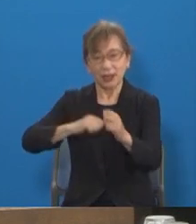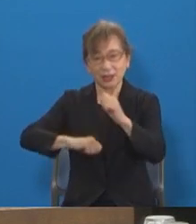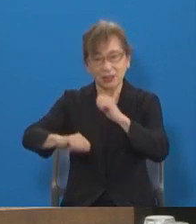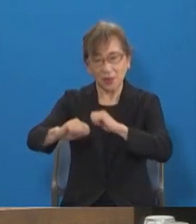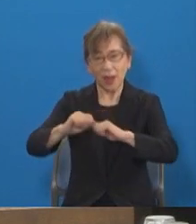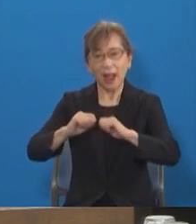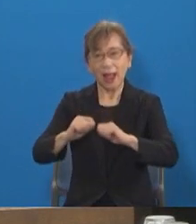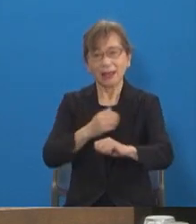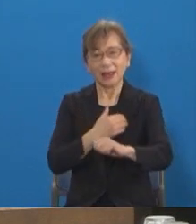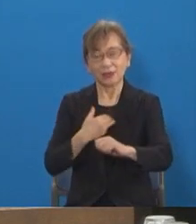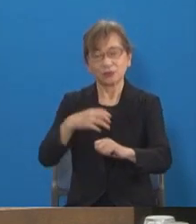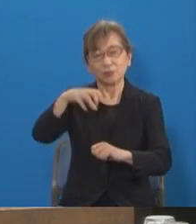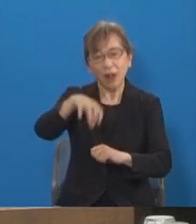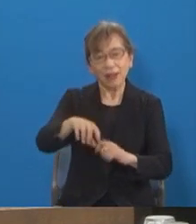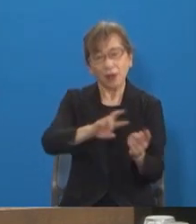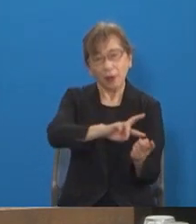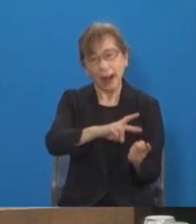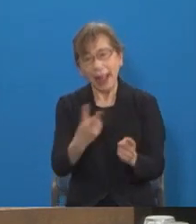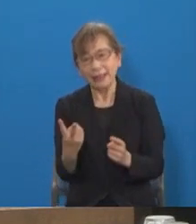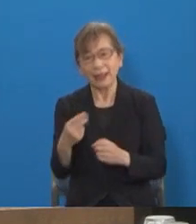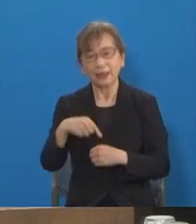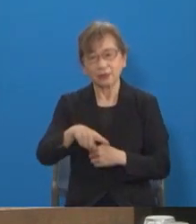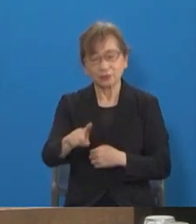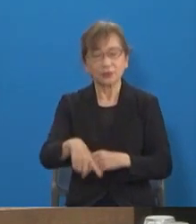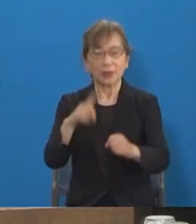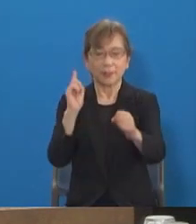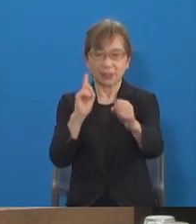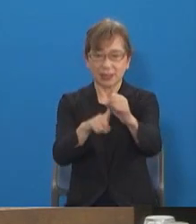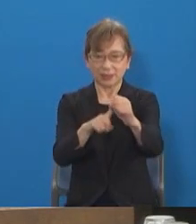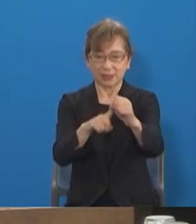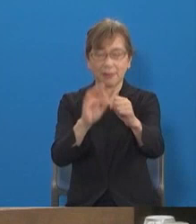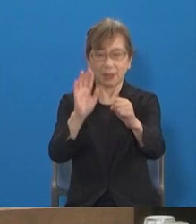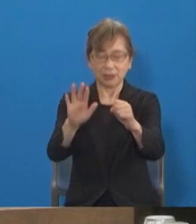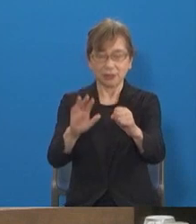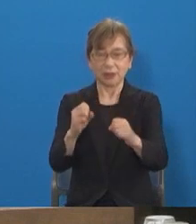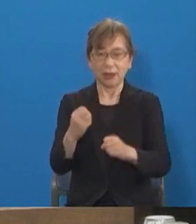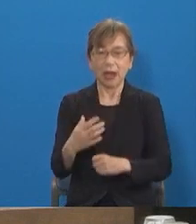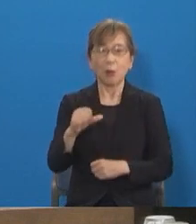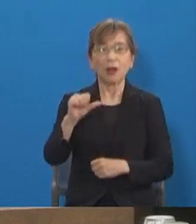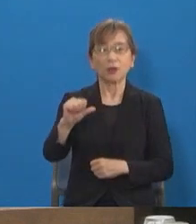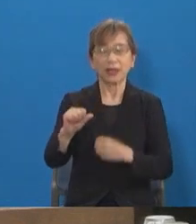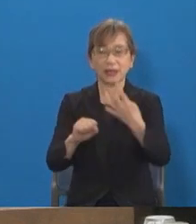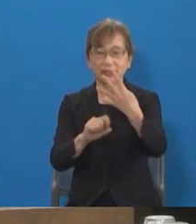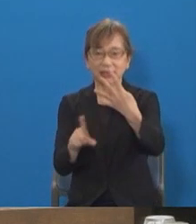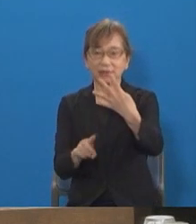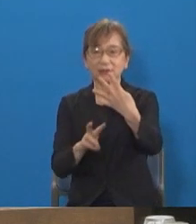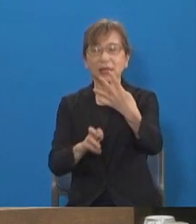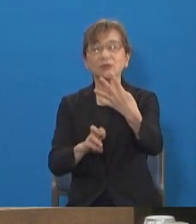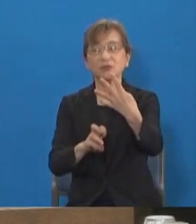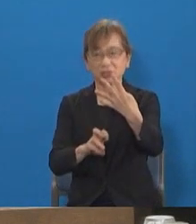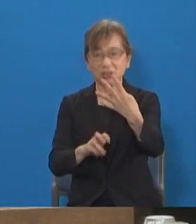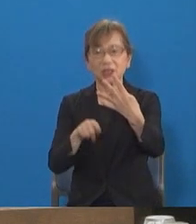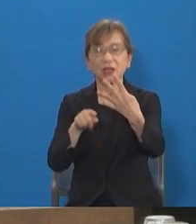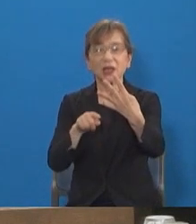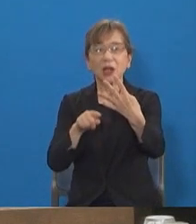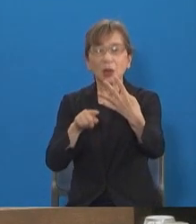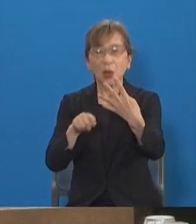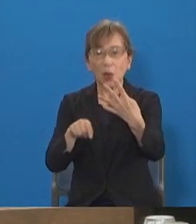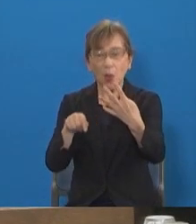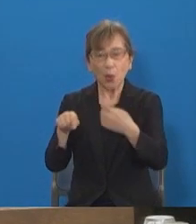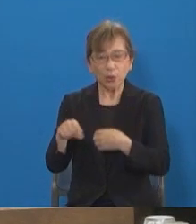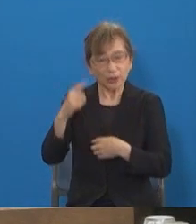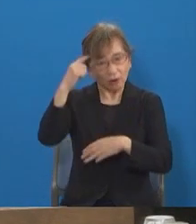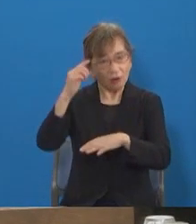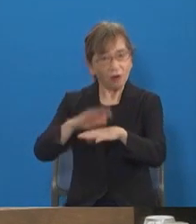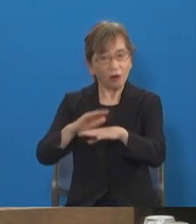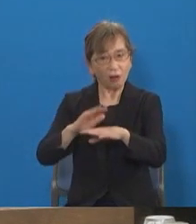り広げられる場へと改変することが目指されています。令和5年4月30日現在で、これらの考え方に